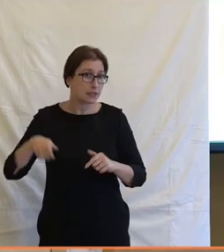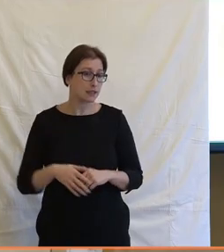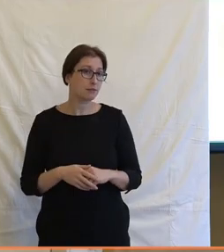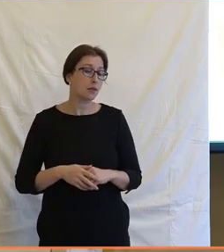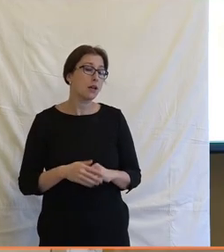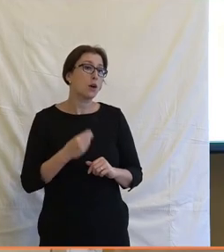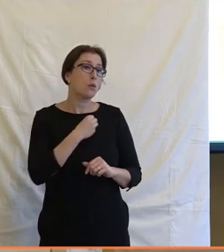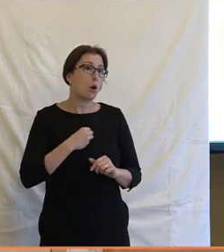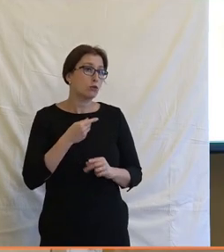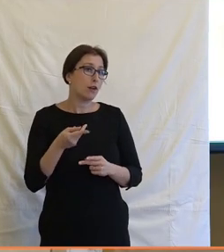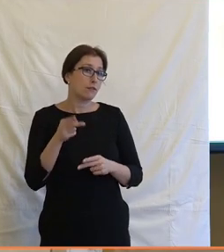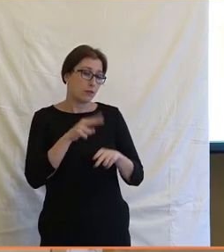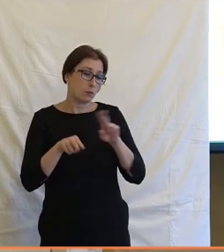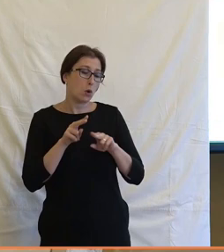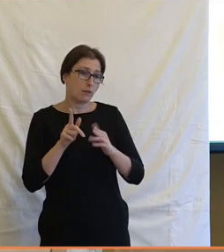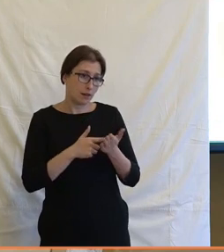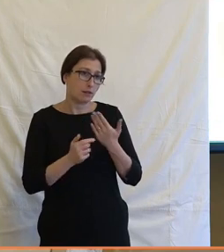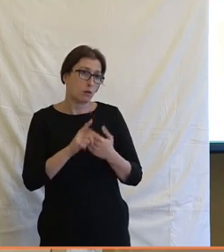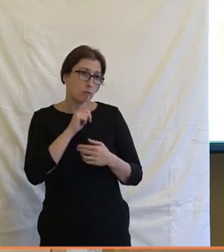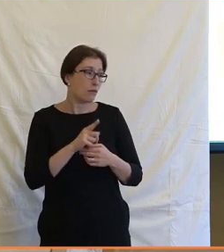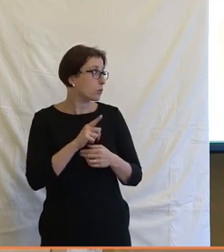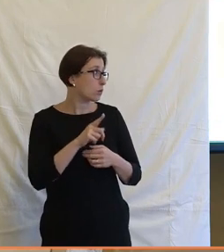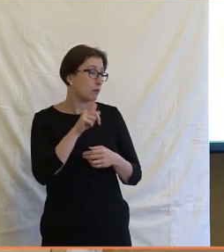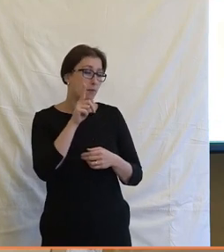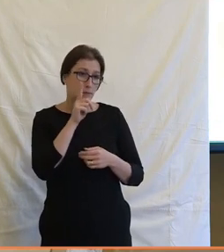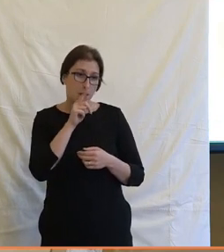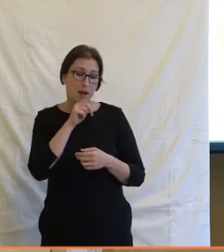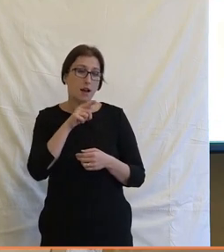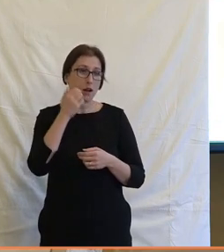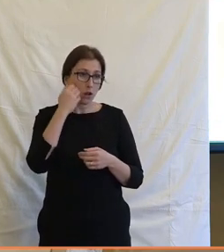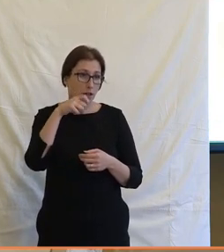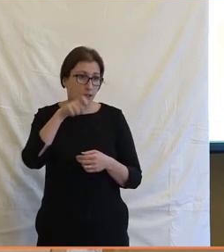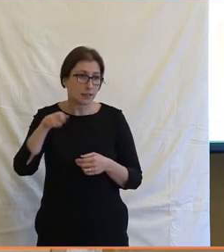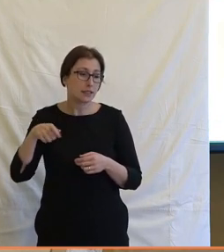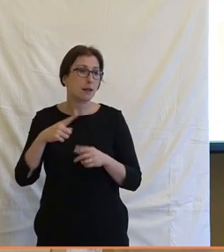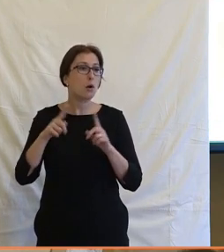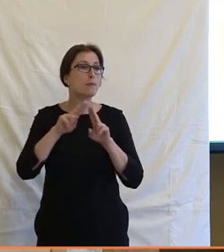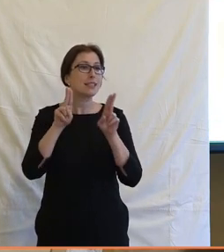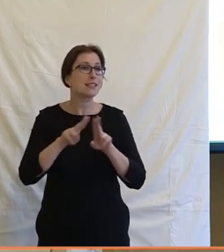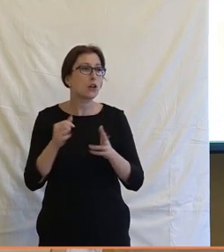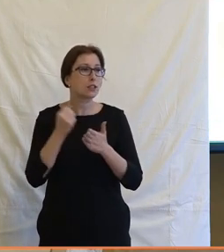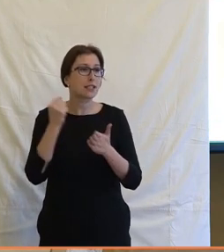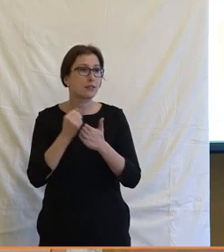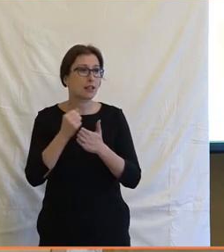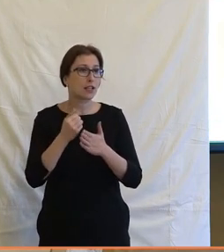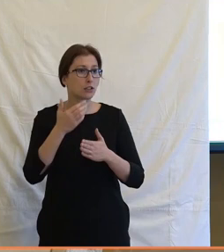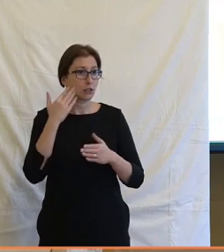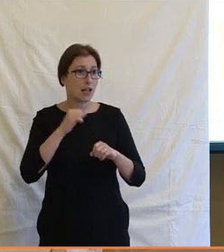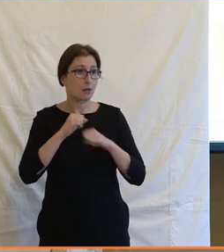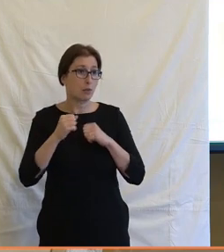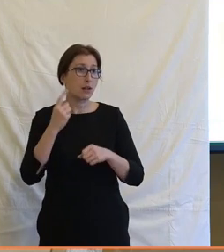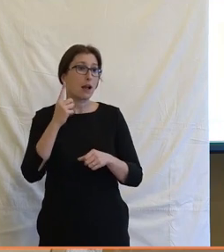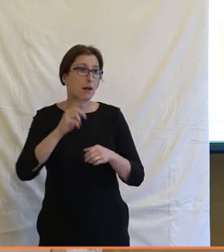Výmluva to bohužel není. Opravdu je to tak, jak jsi tady mluvila třeba o té mezinárodní certifikaci, tak v České republice máme všeho všudy